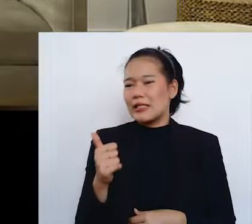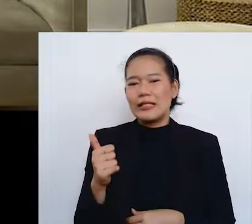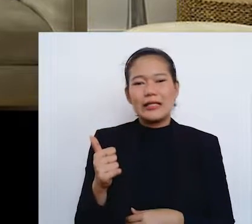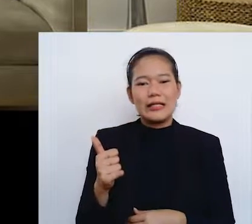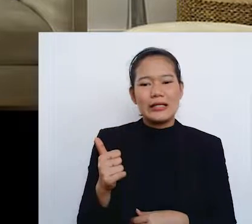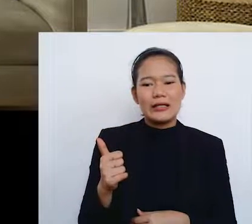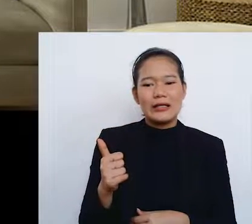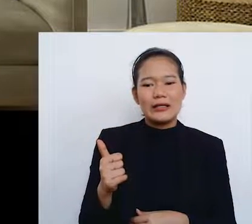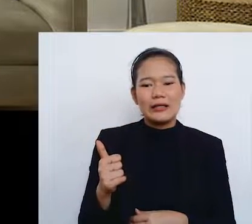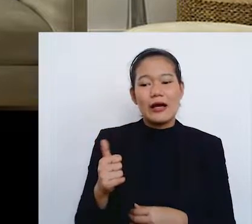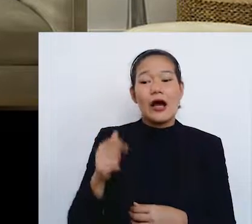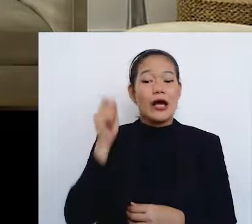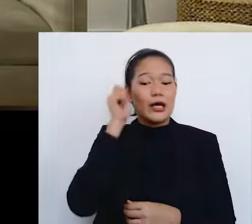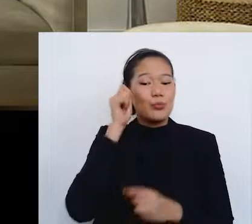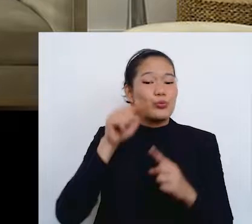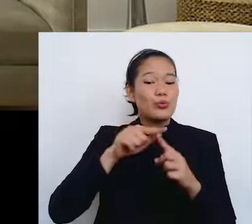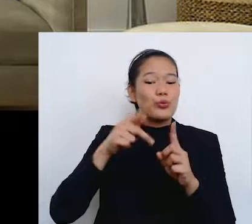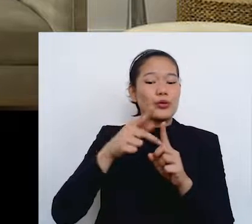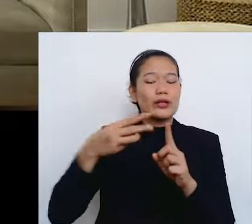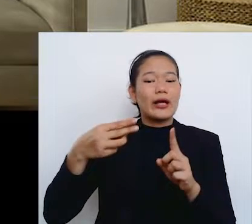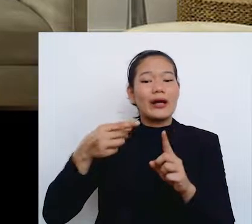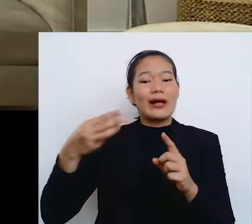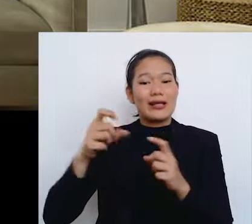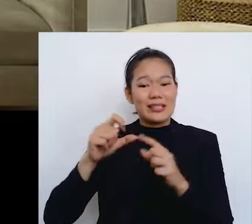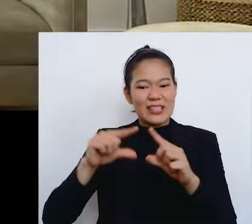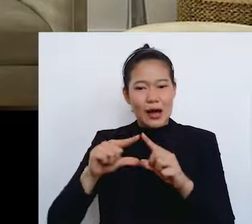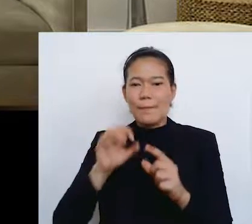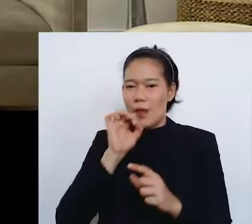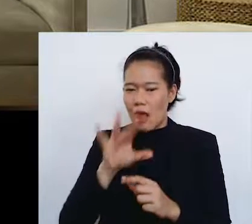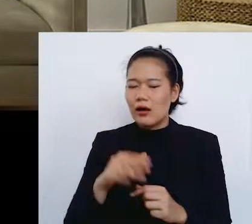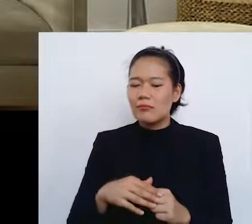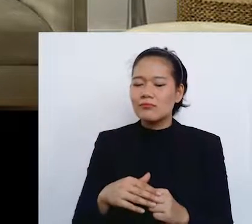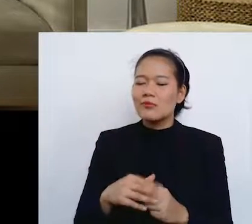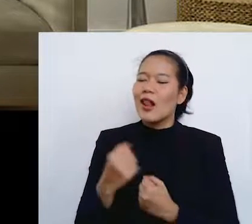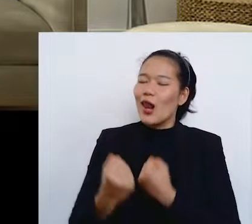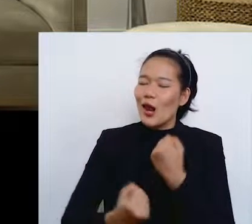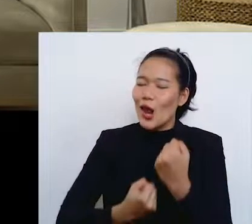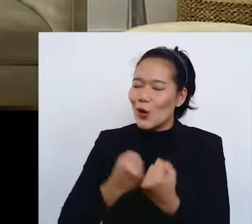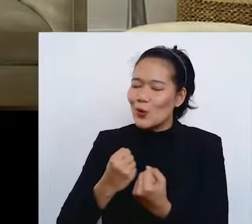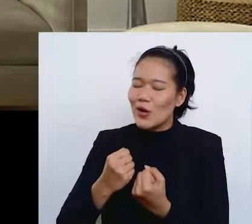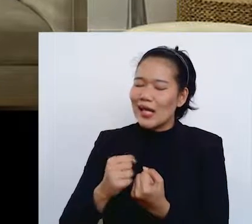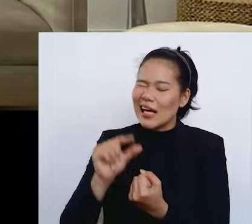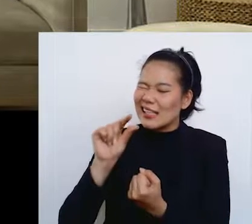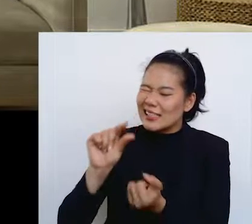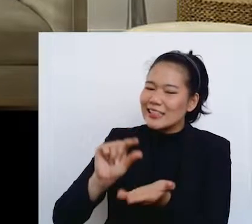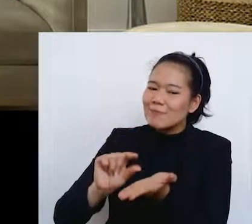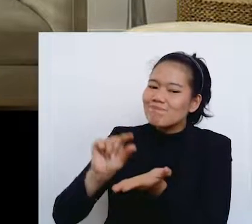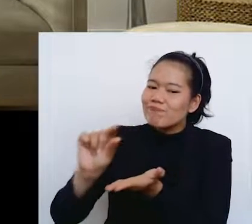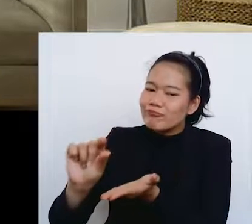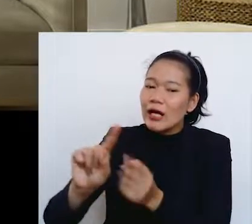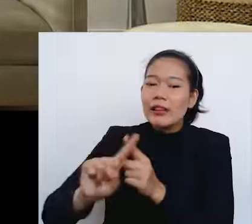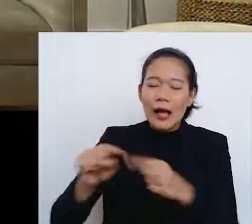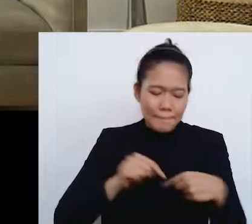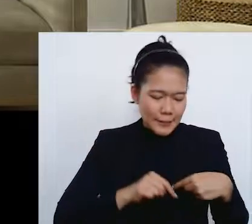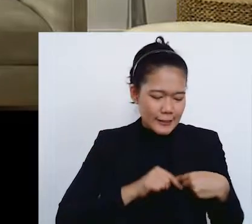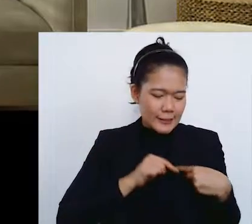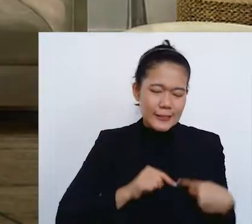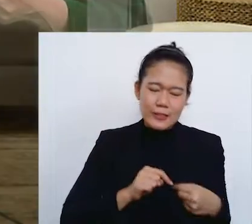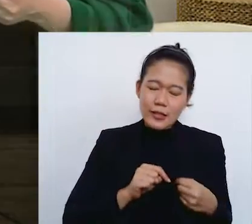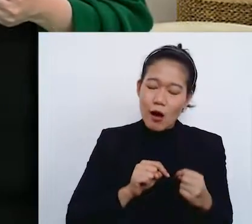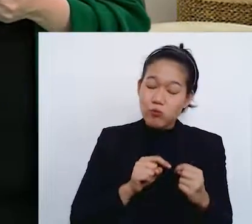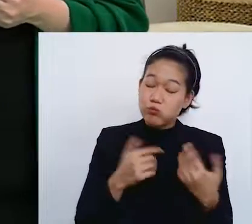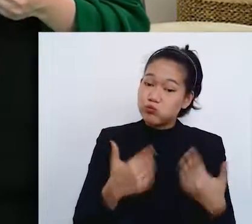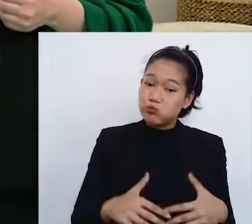yang diungkapkan oleh Mother Teresa, lakukanlah hal kecil dengan cinta yang